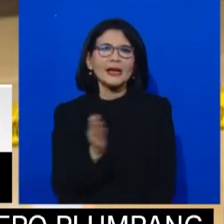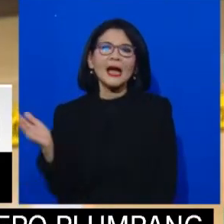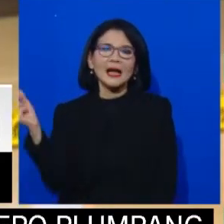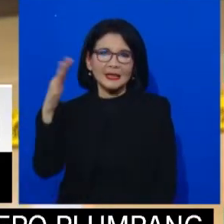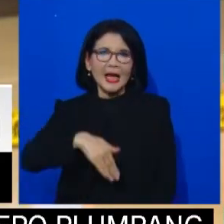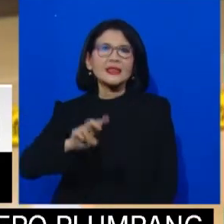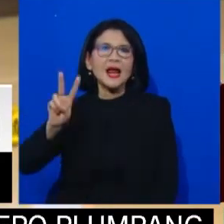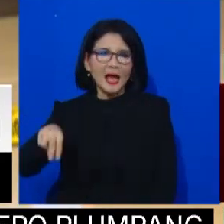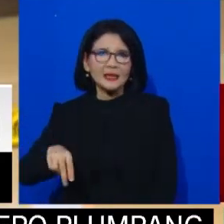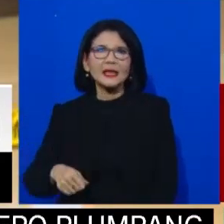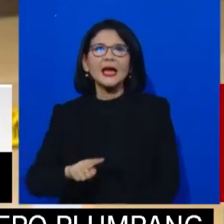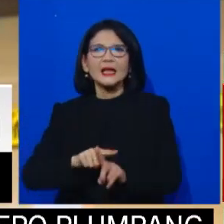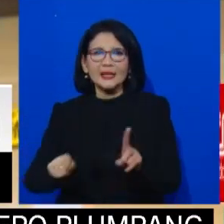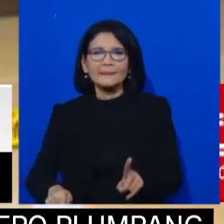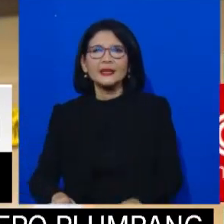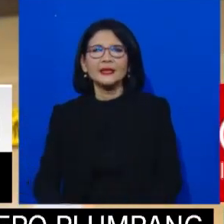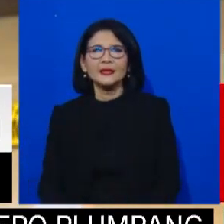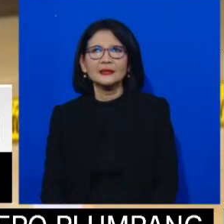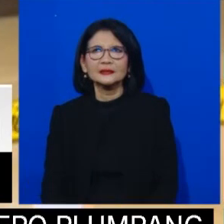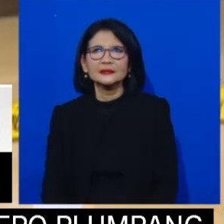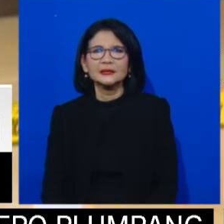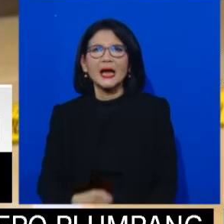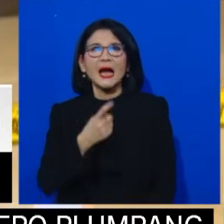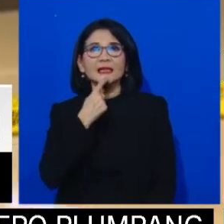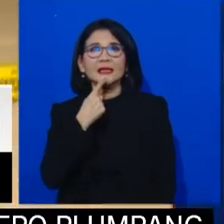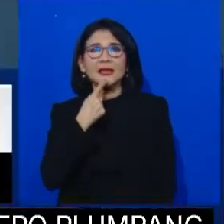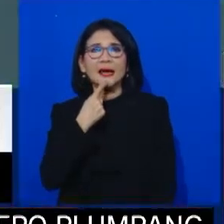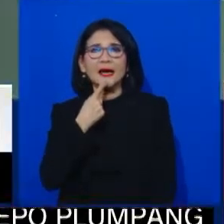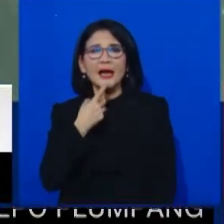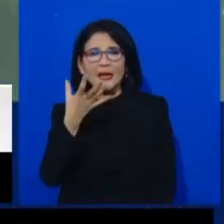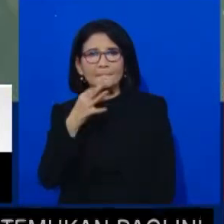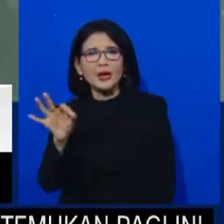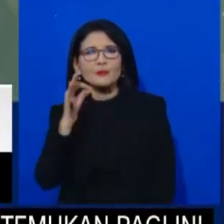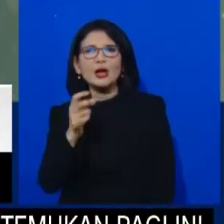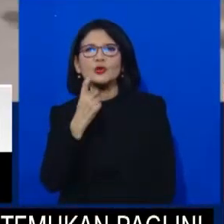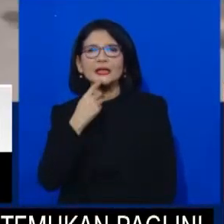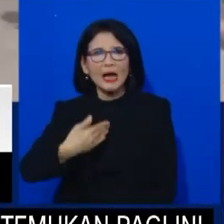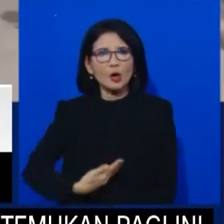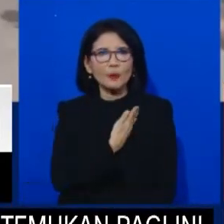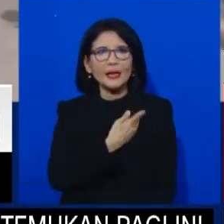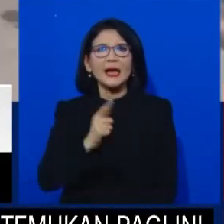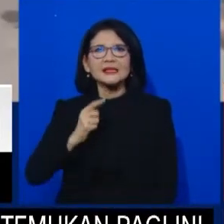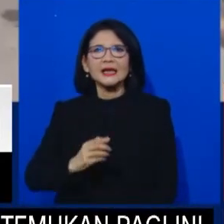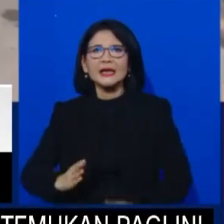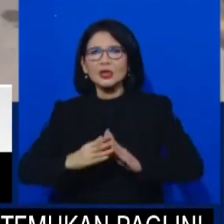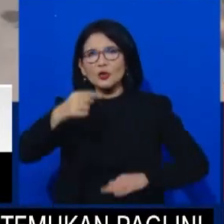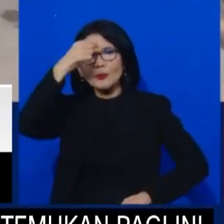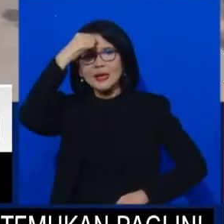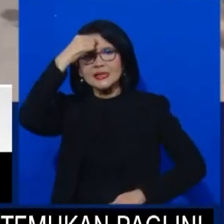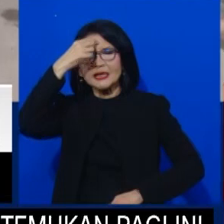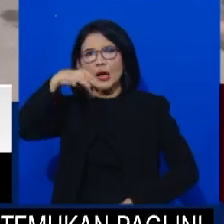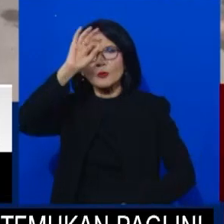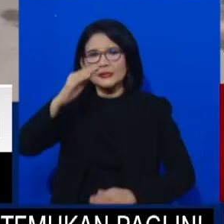ke Rumah Sakit Polri. Namun sebelum saya menjelaskan terkait update korban, memang saat ini saya sudah berada di lantai 3 Rumah Sakit Polri yang